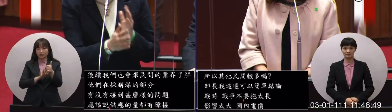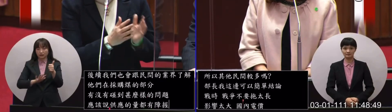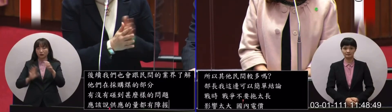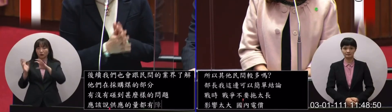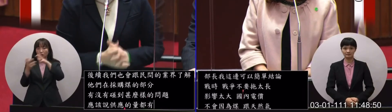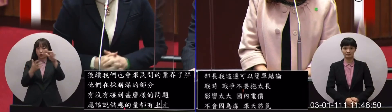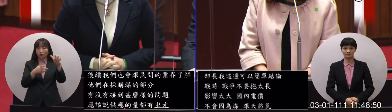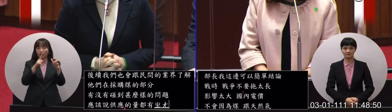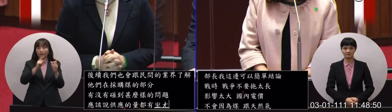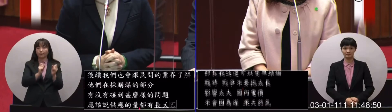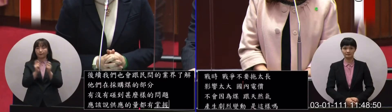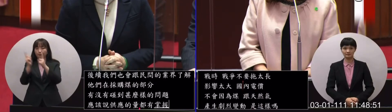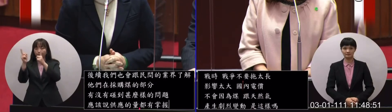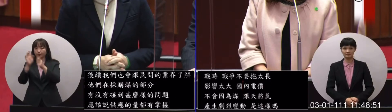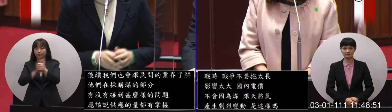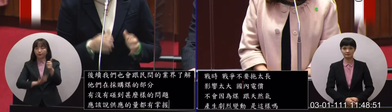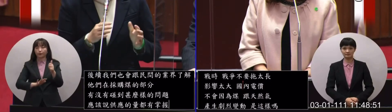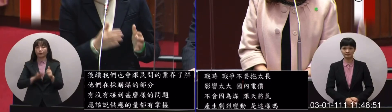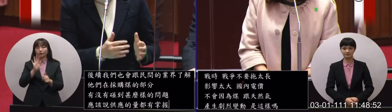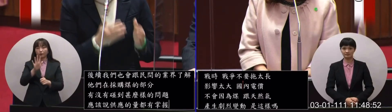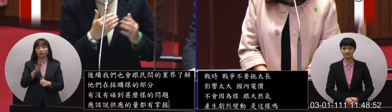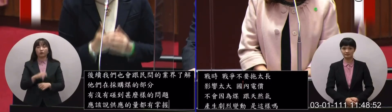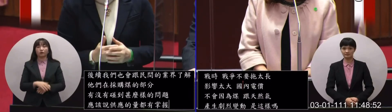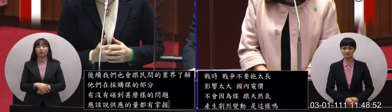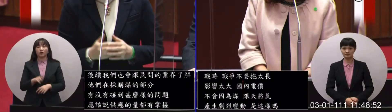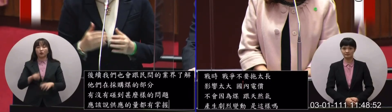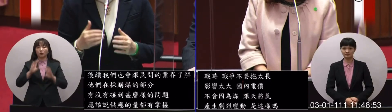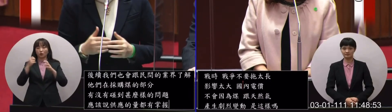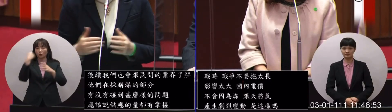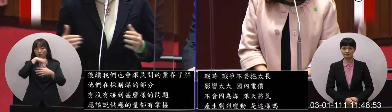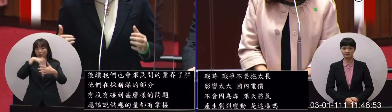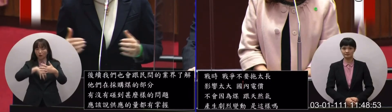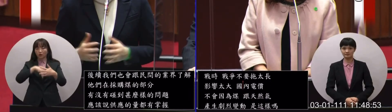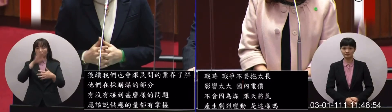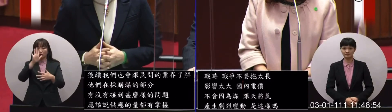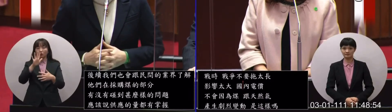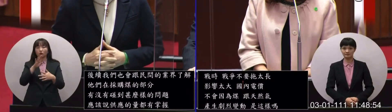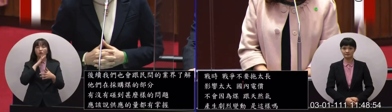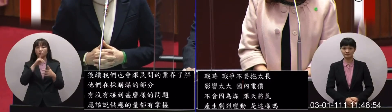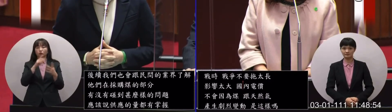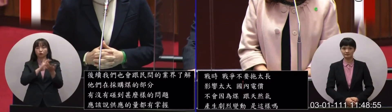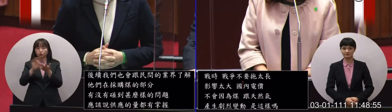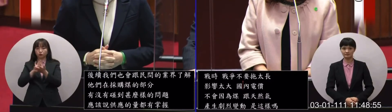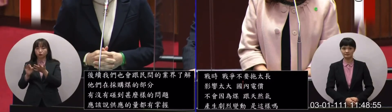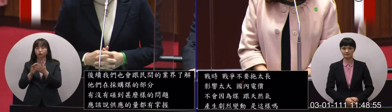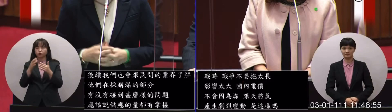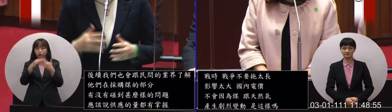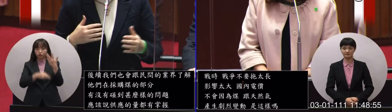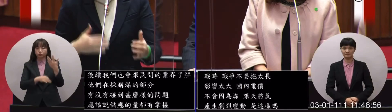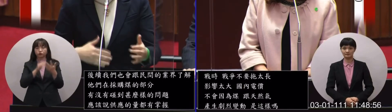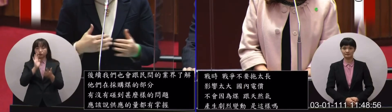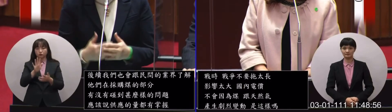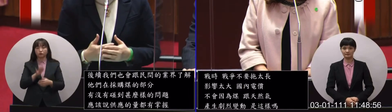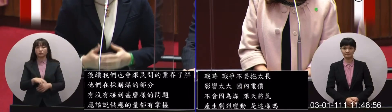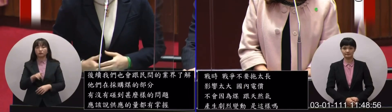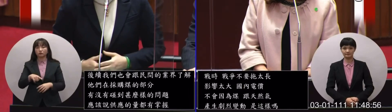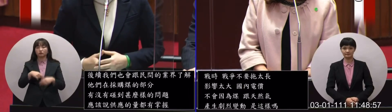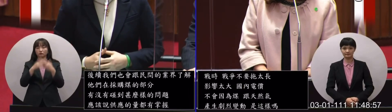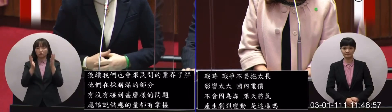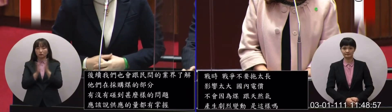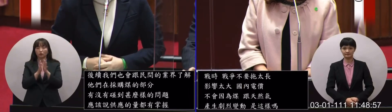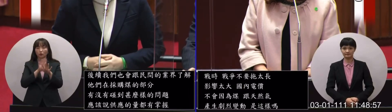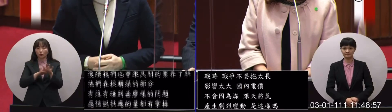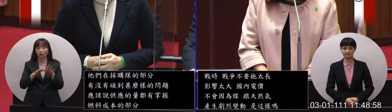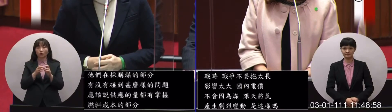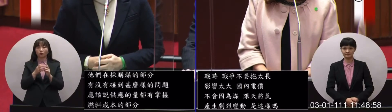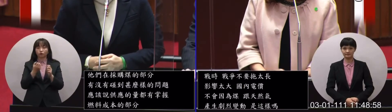际上的这些波动的问题，但是因为在国内都有相关的稳定的机制等等，那我们这个都会来密